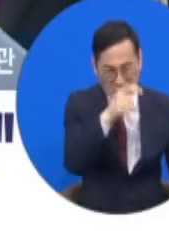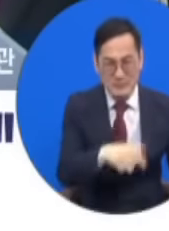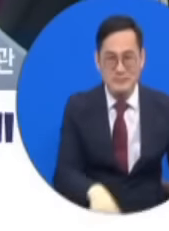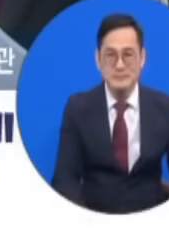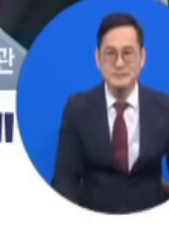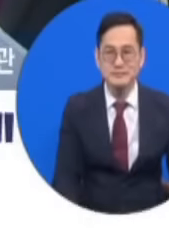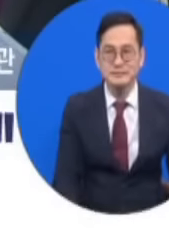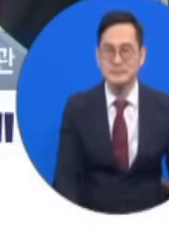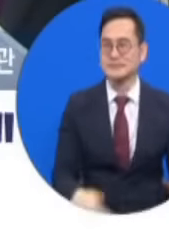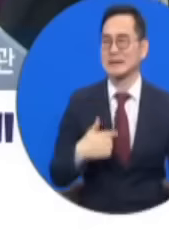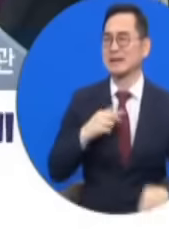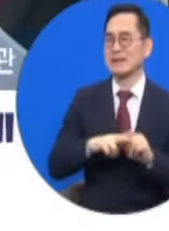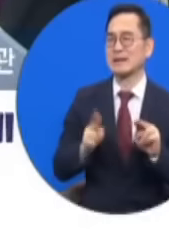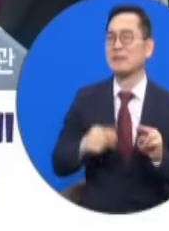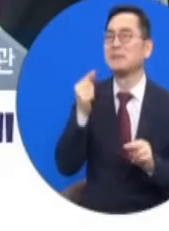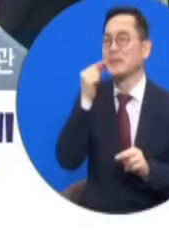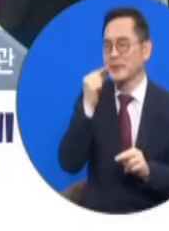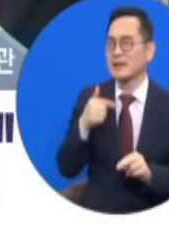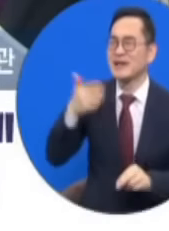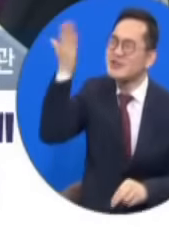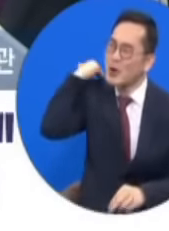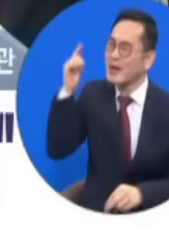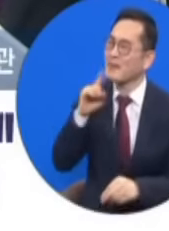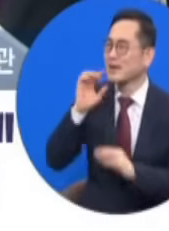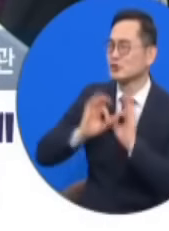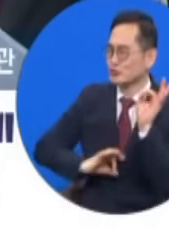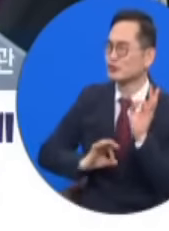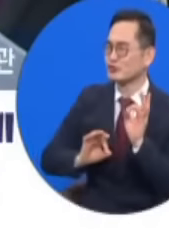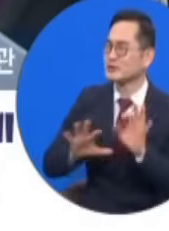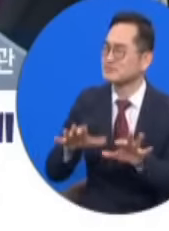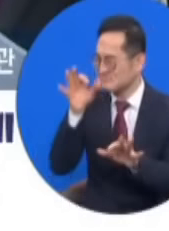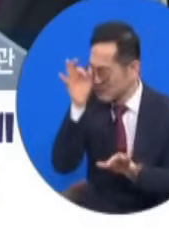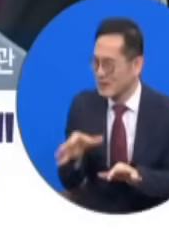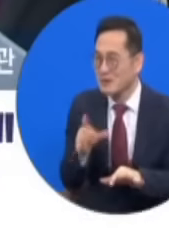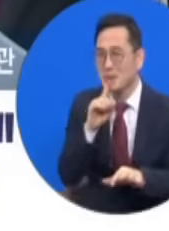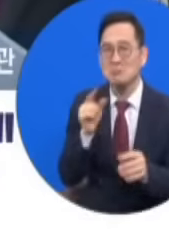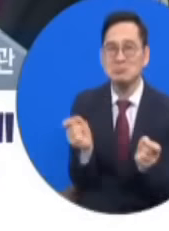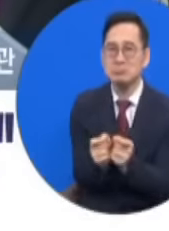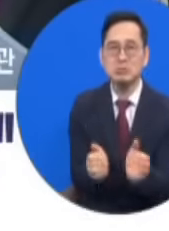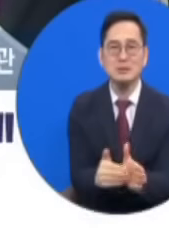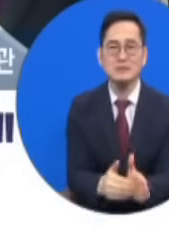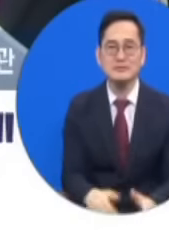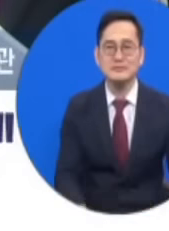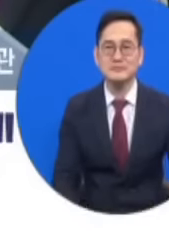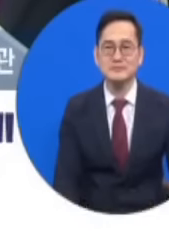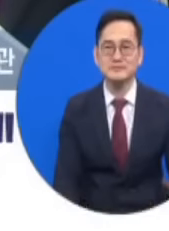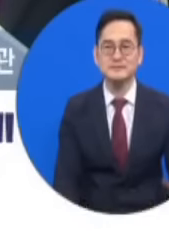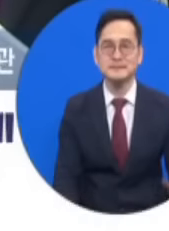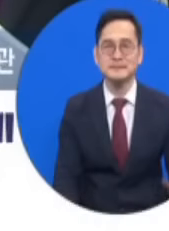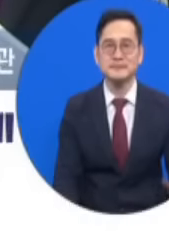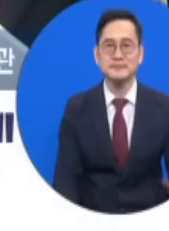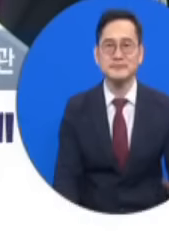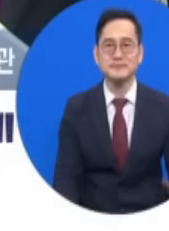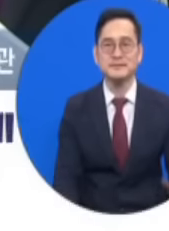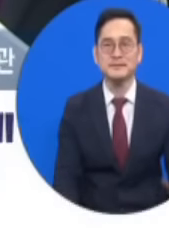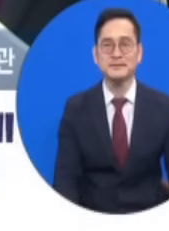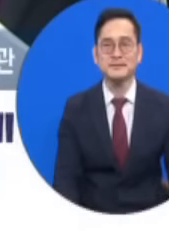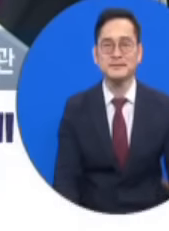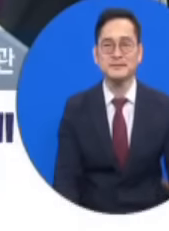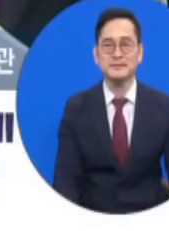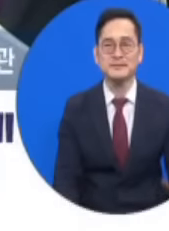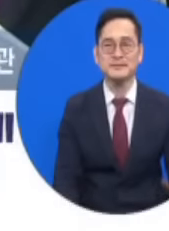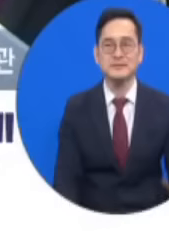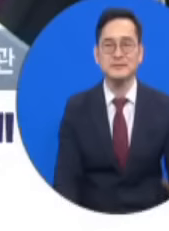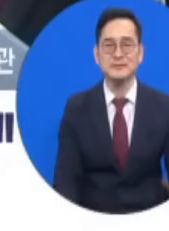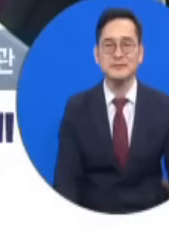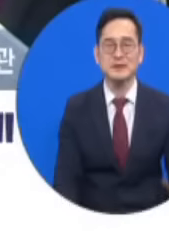거고 죄송하다 이렇게 약간 뭐 주장 번복하고 막 했기 때문에 이거를 이제 뭐 한편에서는 선거 에서 뭐 유권자 선택을 받을 수